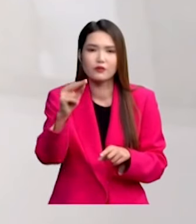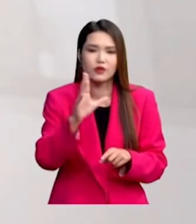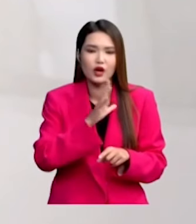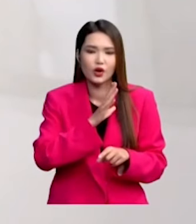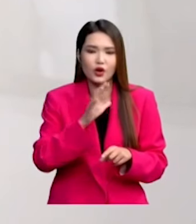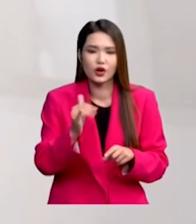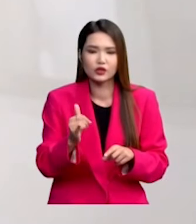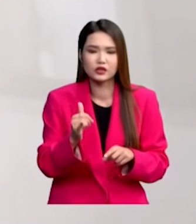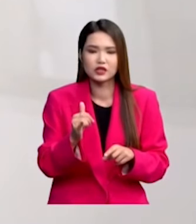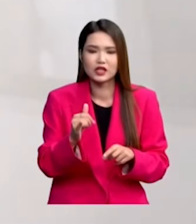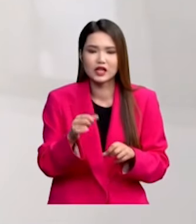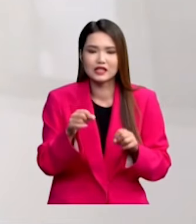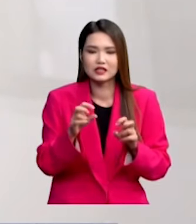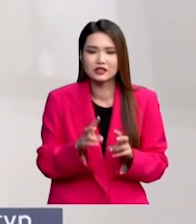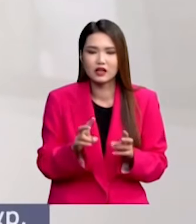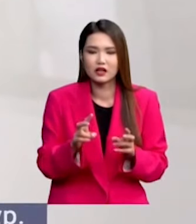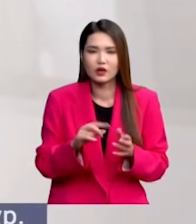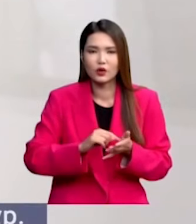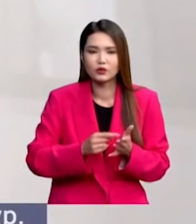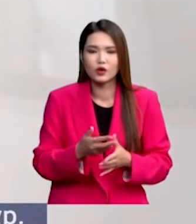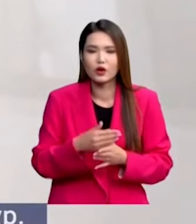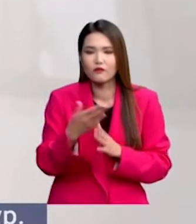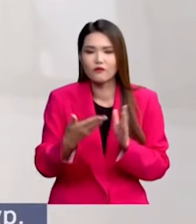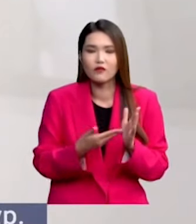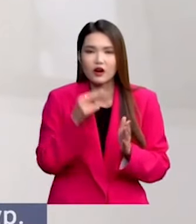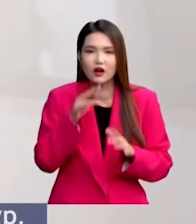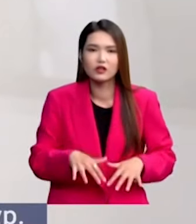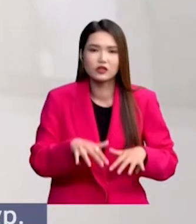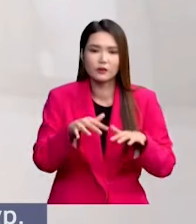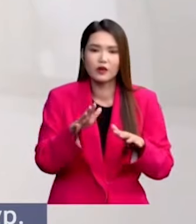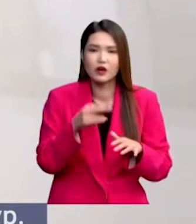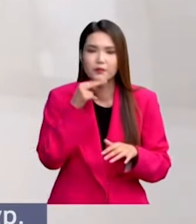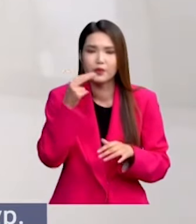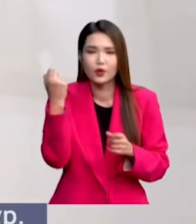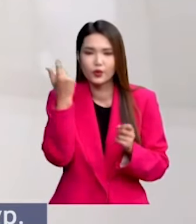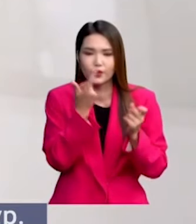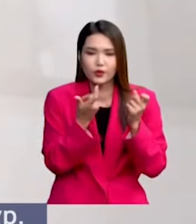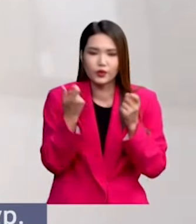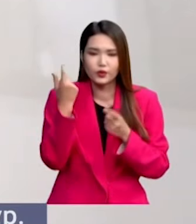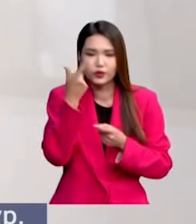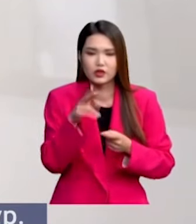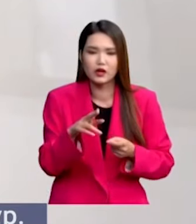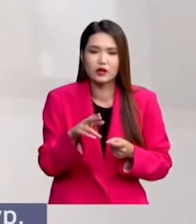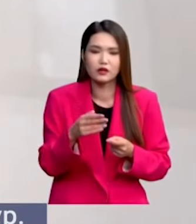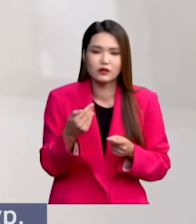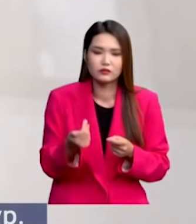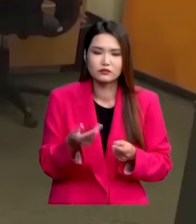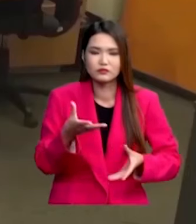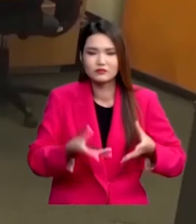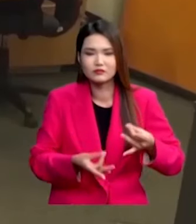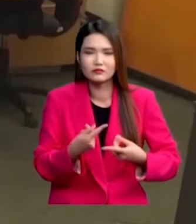обращались сельхозники у нас по вопросам затопления паров, ну,